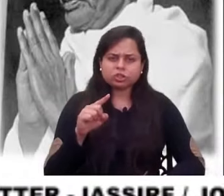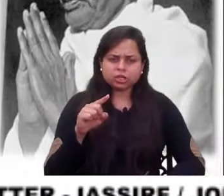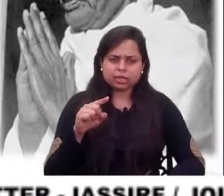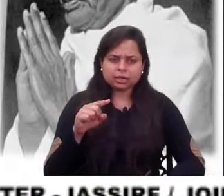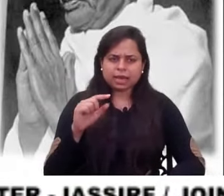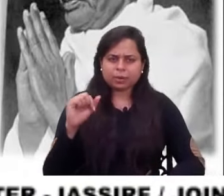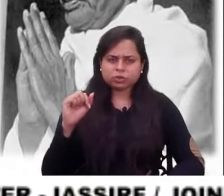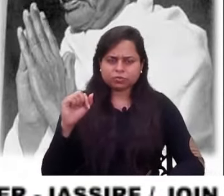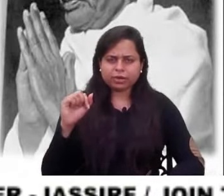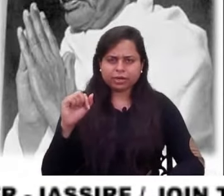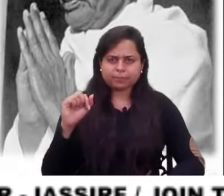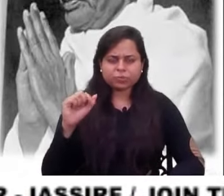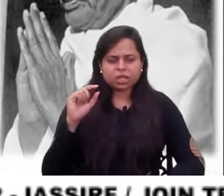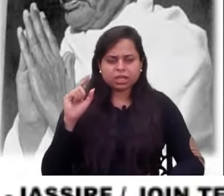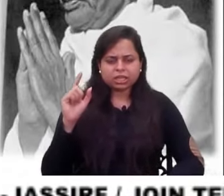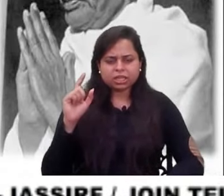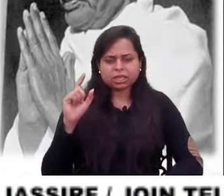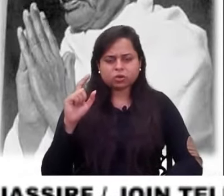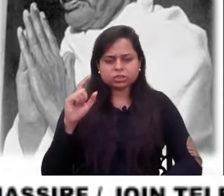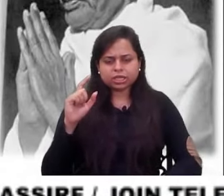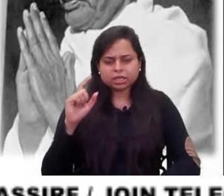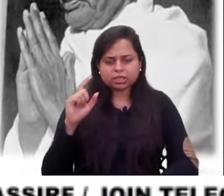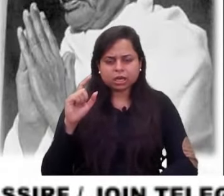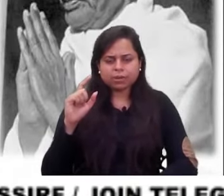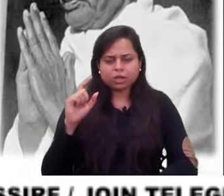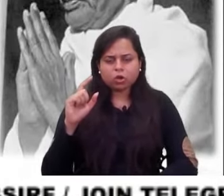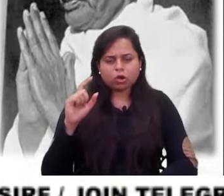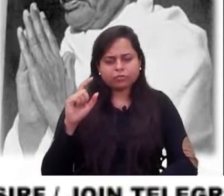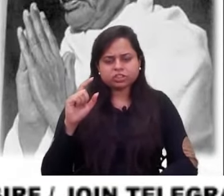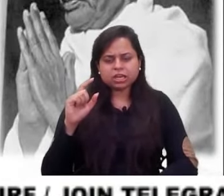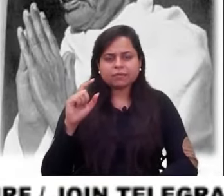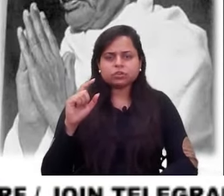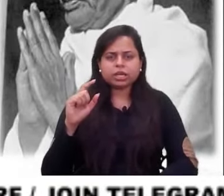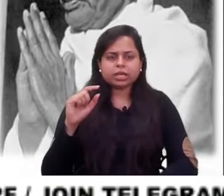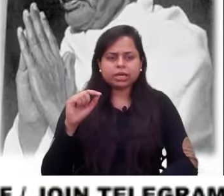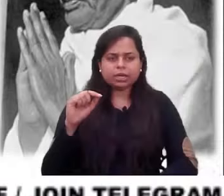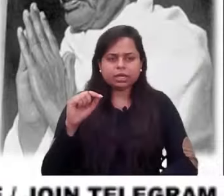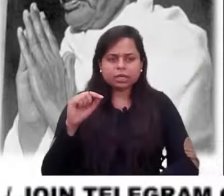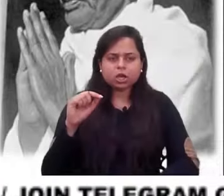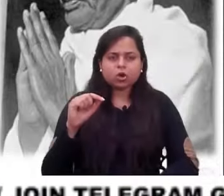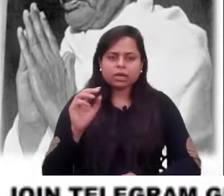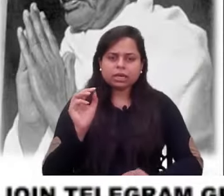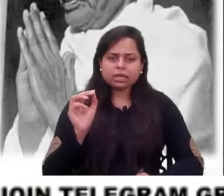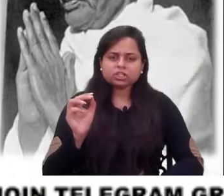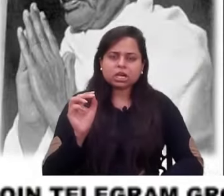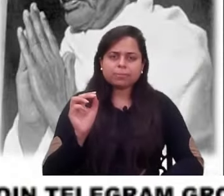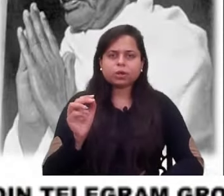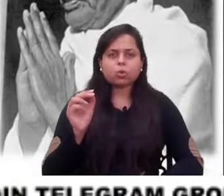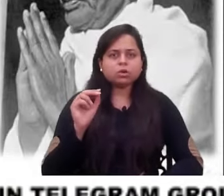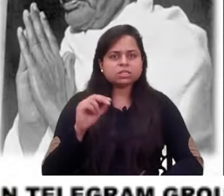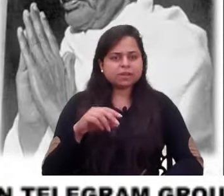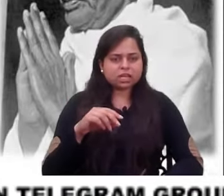ऑफिशल लैंग्वेज आफ इंडिया यहां पर लाइक और